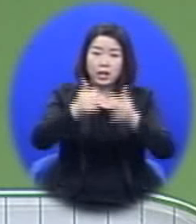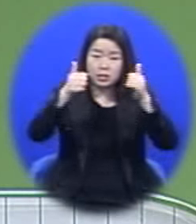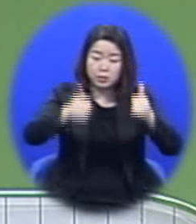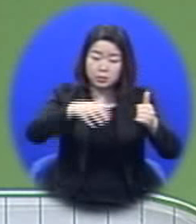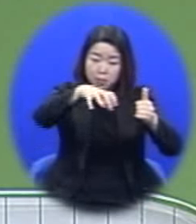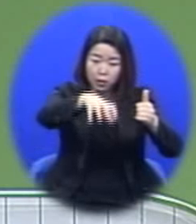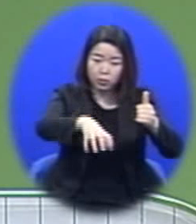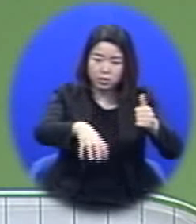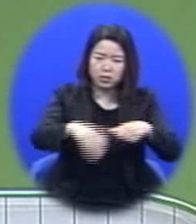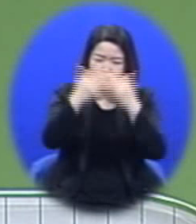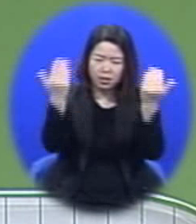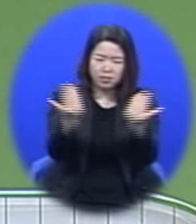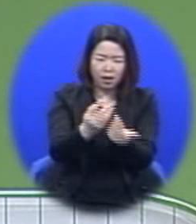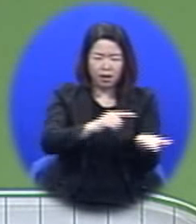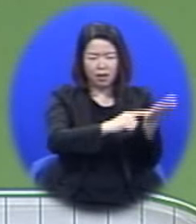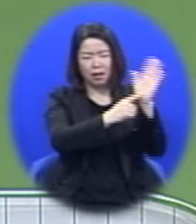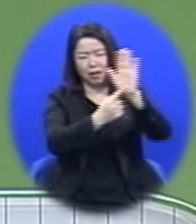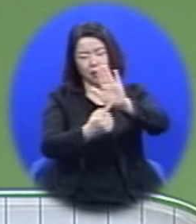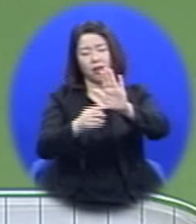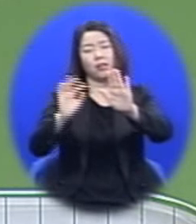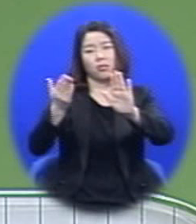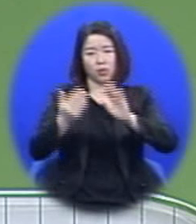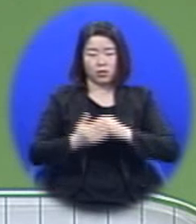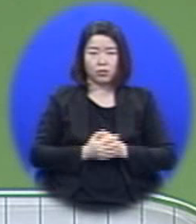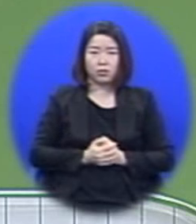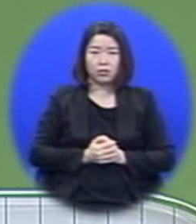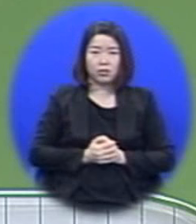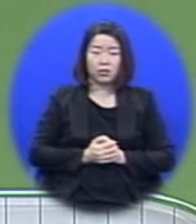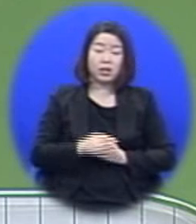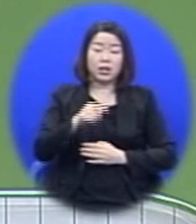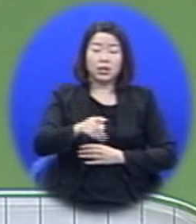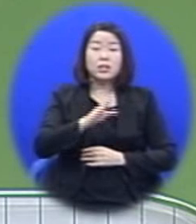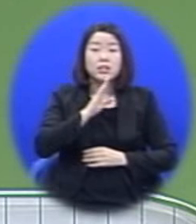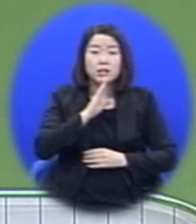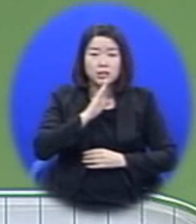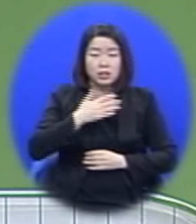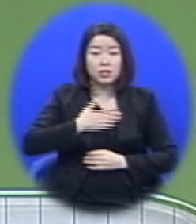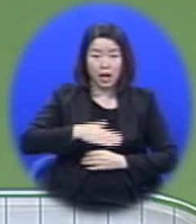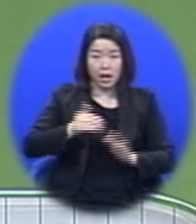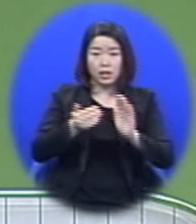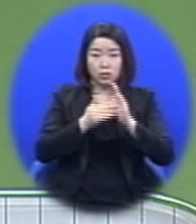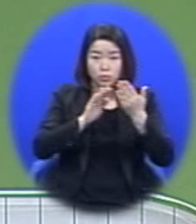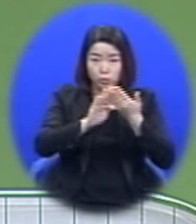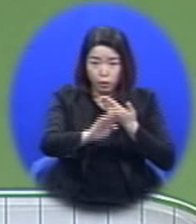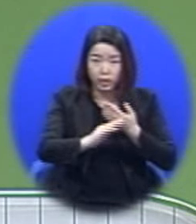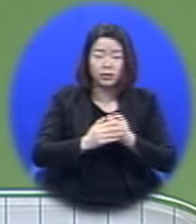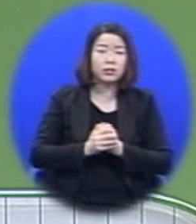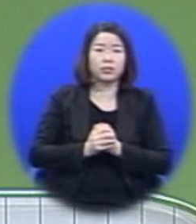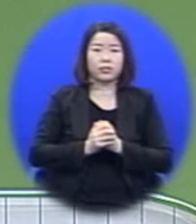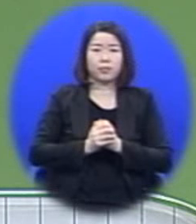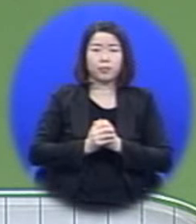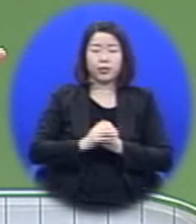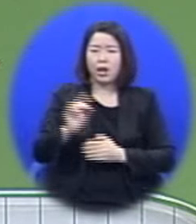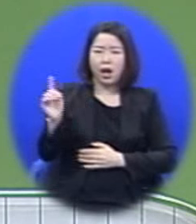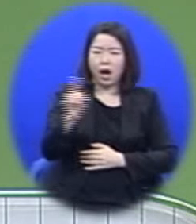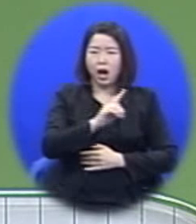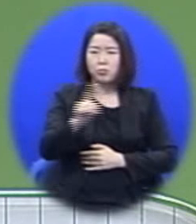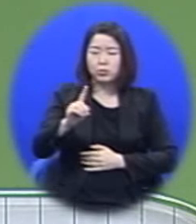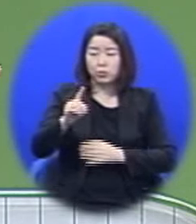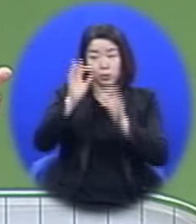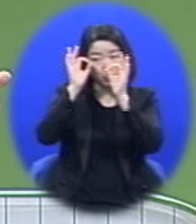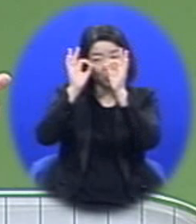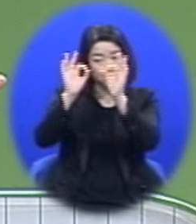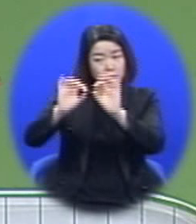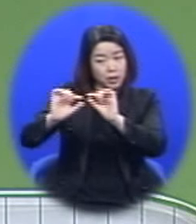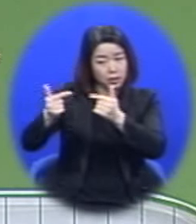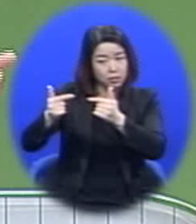자리에서 다 드러난다는 거예요. 이 사실을 알고 난 다음에는 아무도 안 본다고